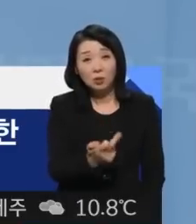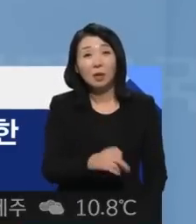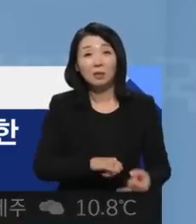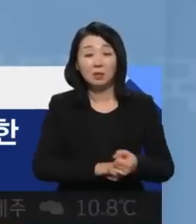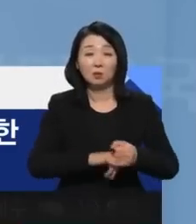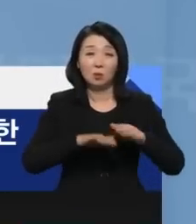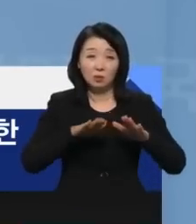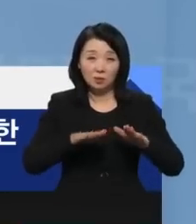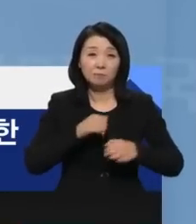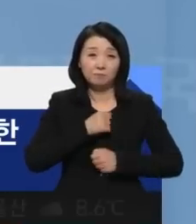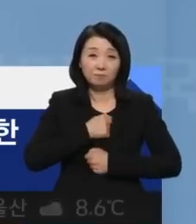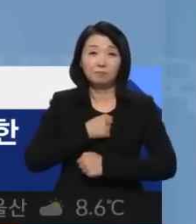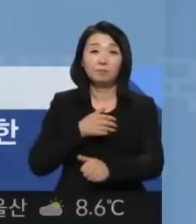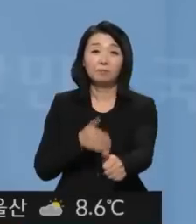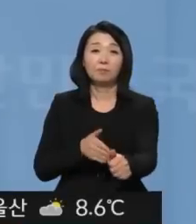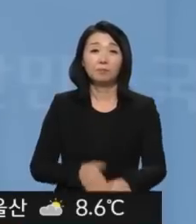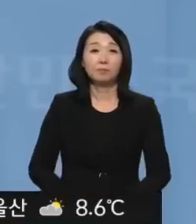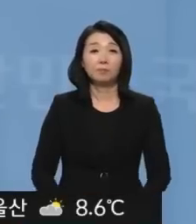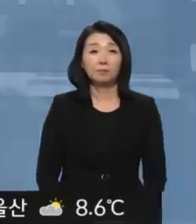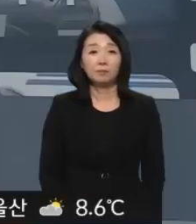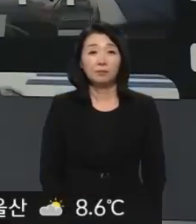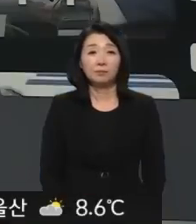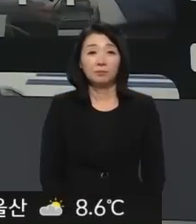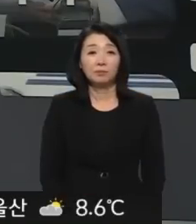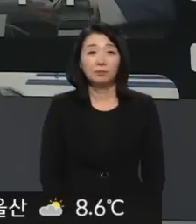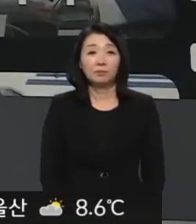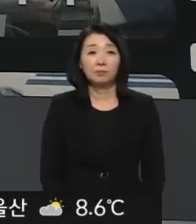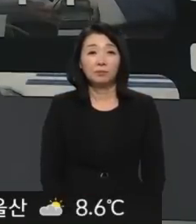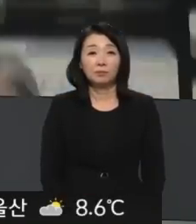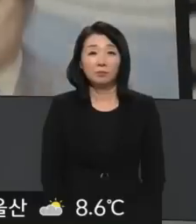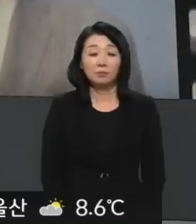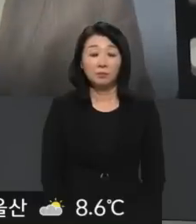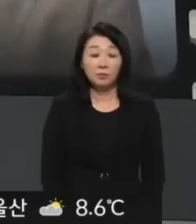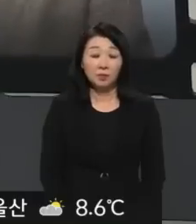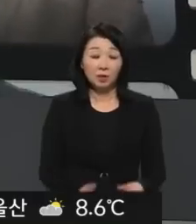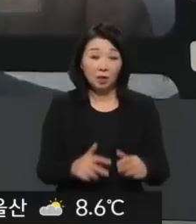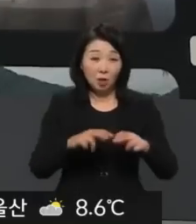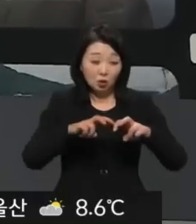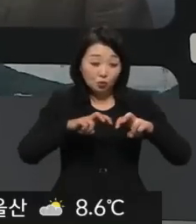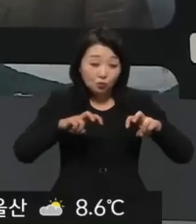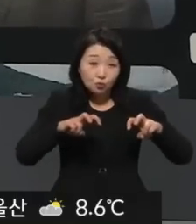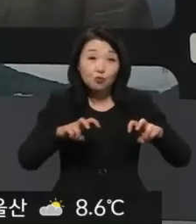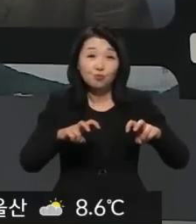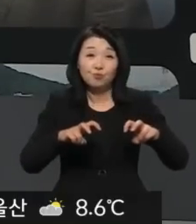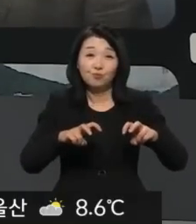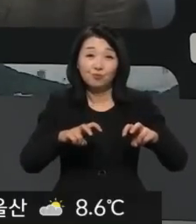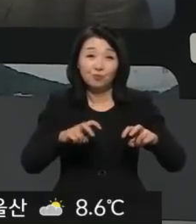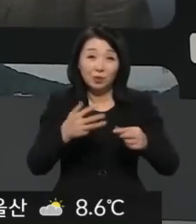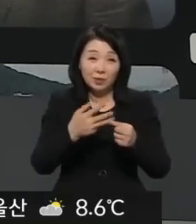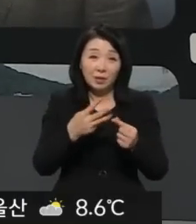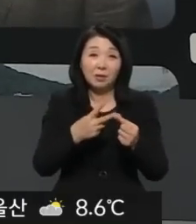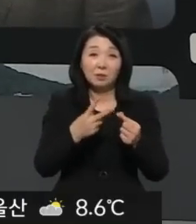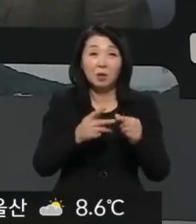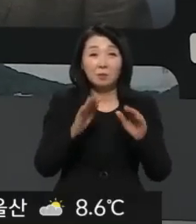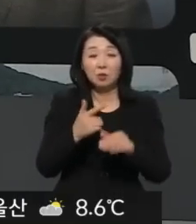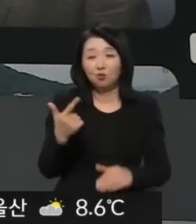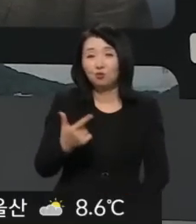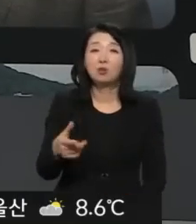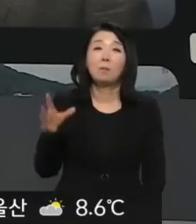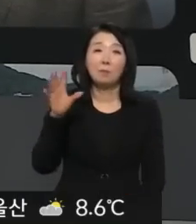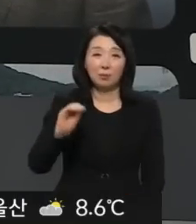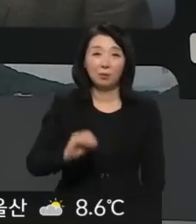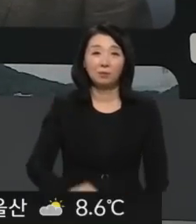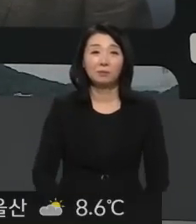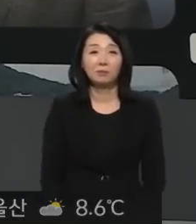지금 지키십시오. 네, 줌사건 3. 이번엔 6천만 원 뇌물수수 사건으로